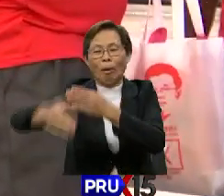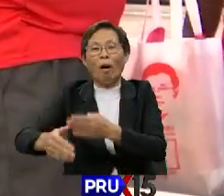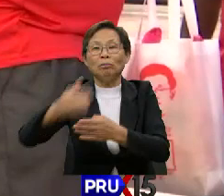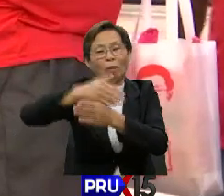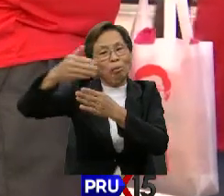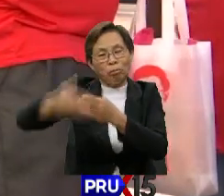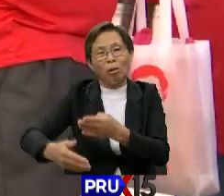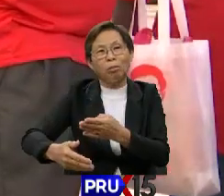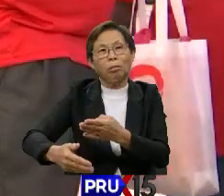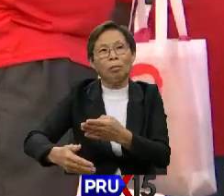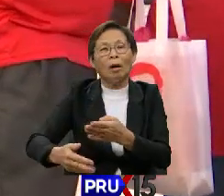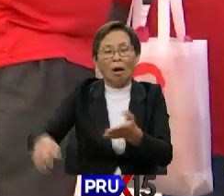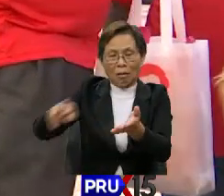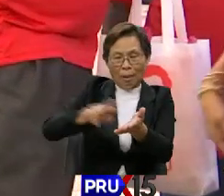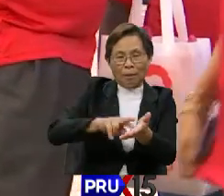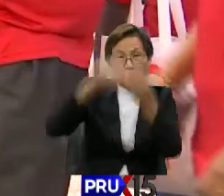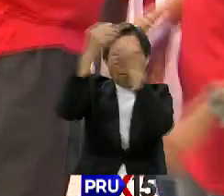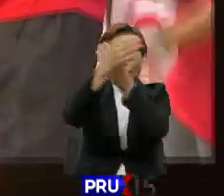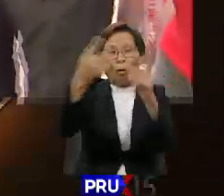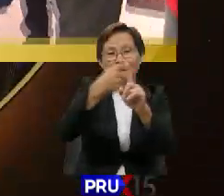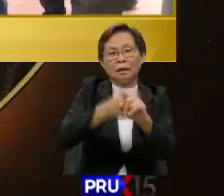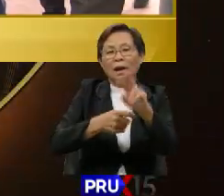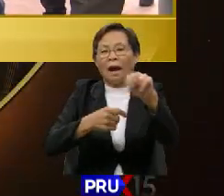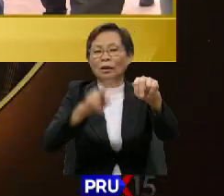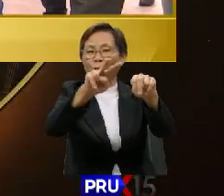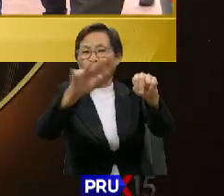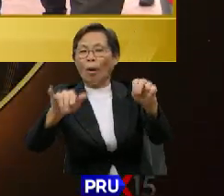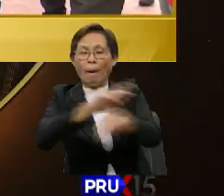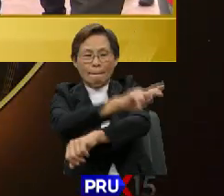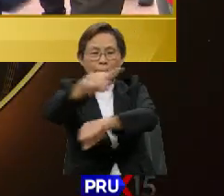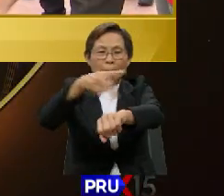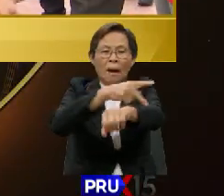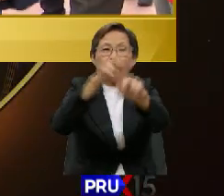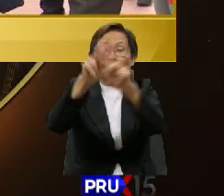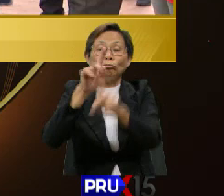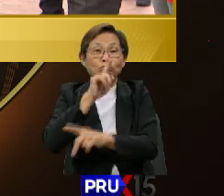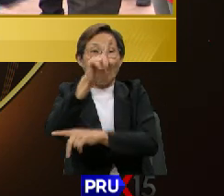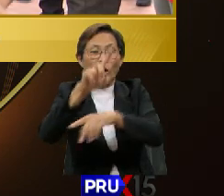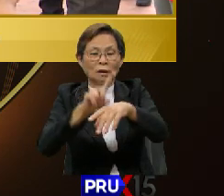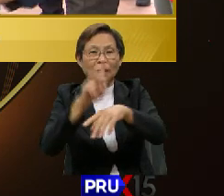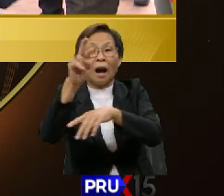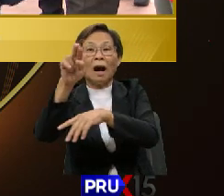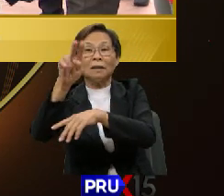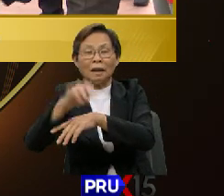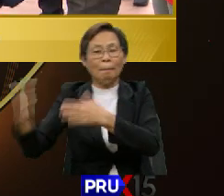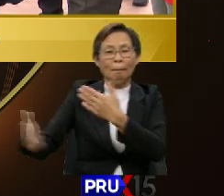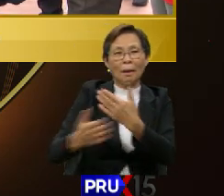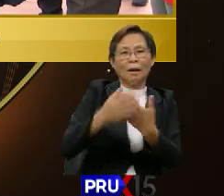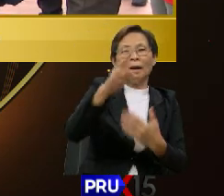dahulu laporan yang boleh saya berikan daripada N26 Padang Kota. Yang saya di RTN, kembali kepada Munawar,